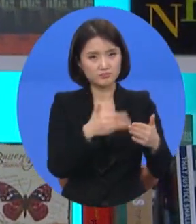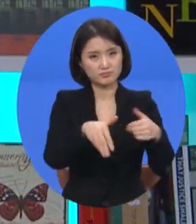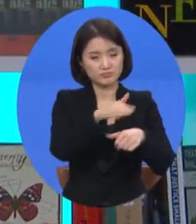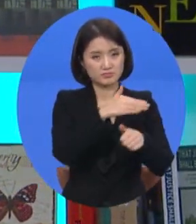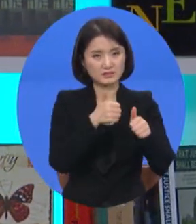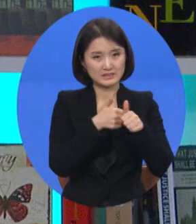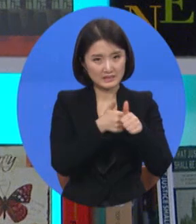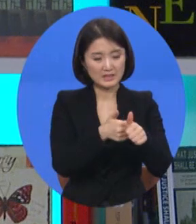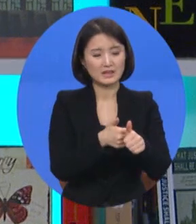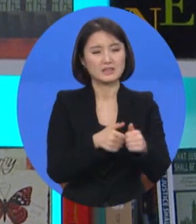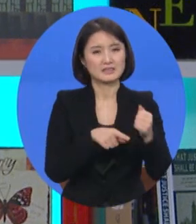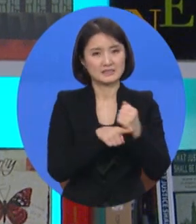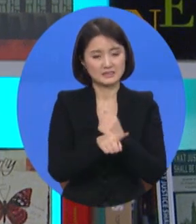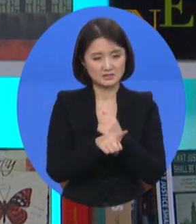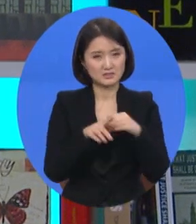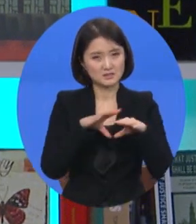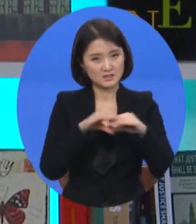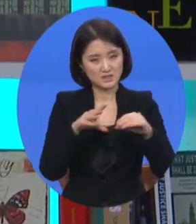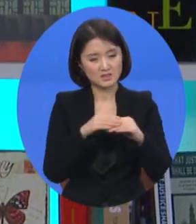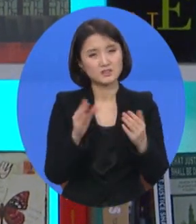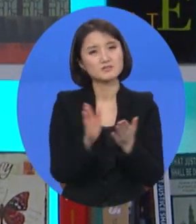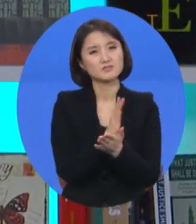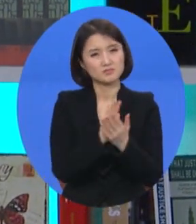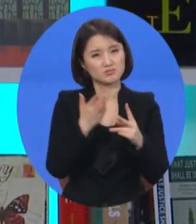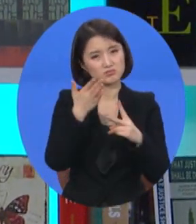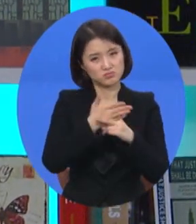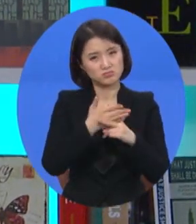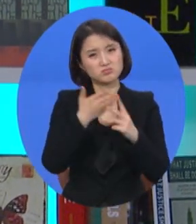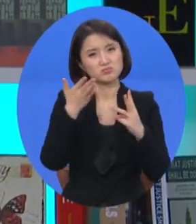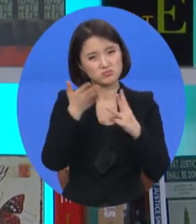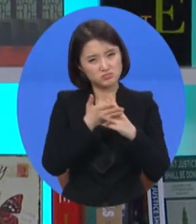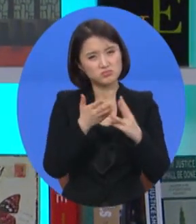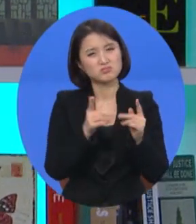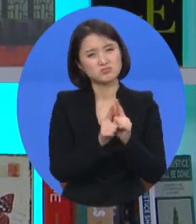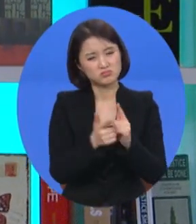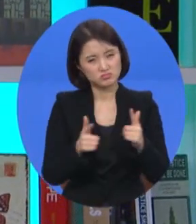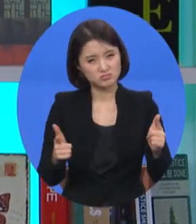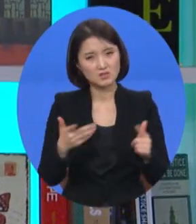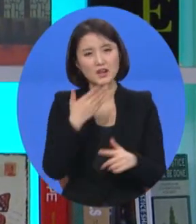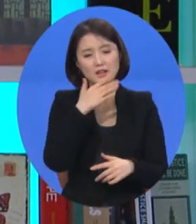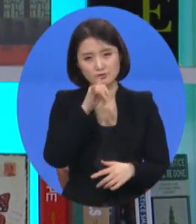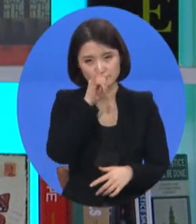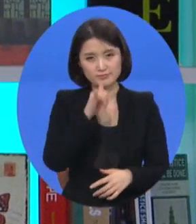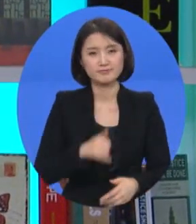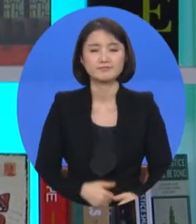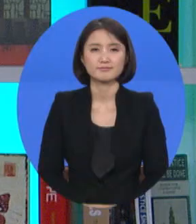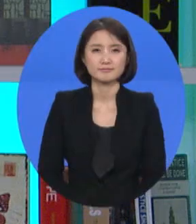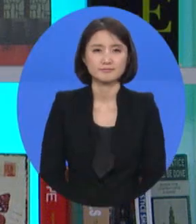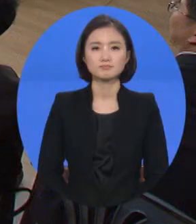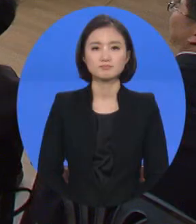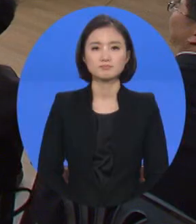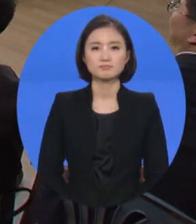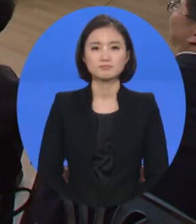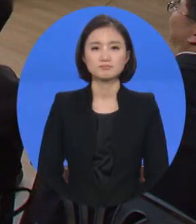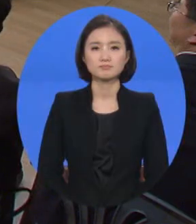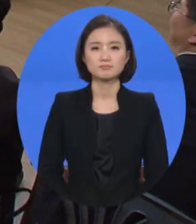그림을 보고 해서 가능 또 다른 의미의 아무것도 될 수 있다는 겁니다